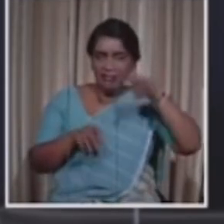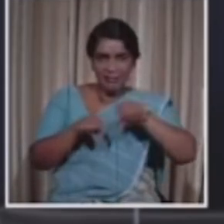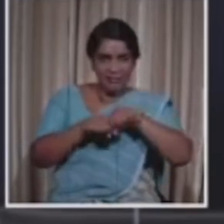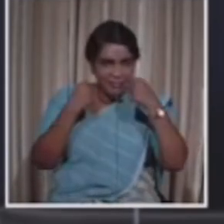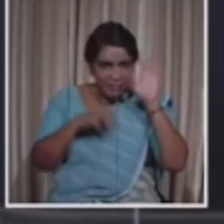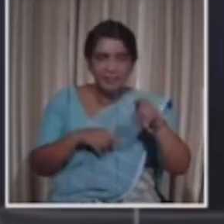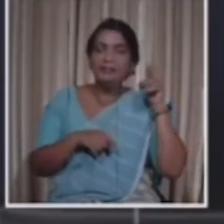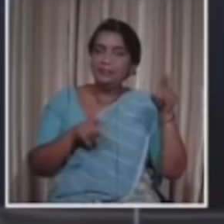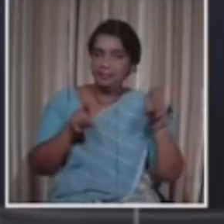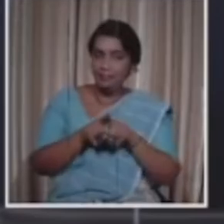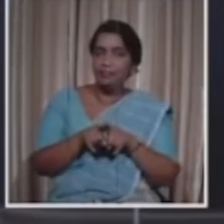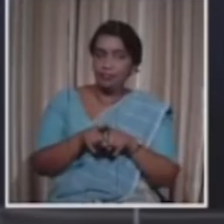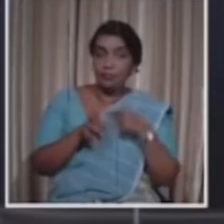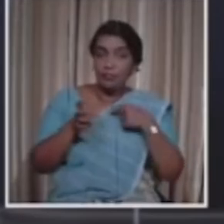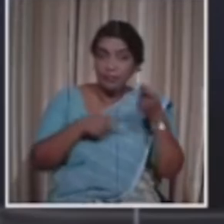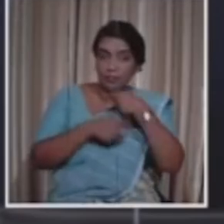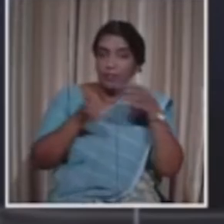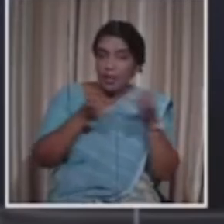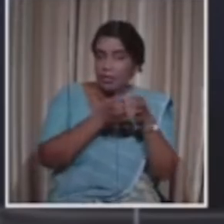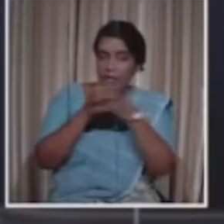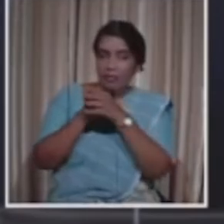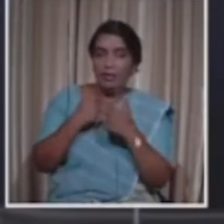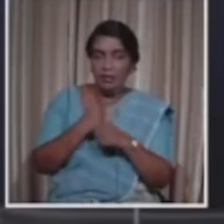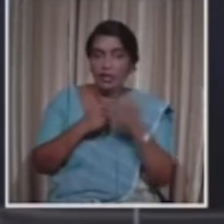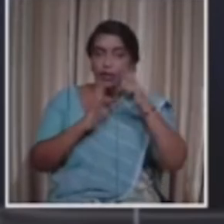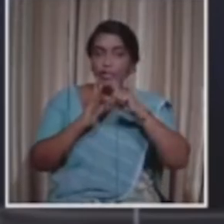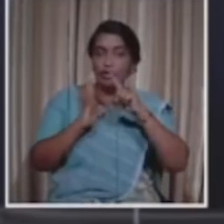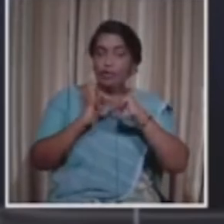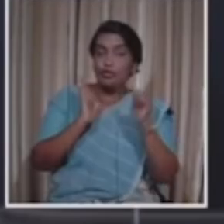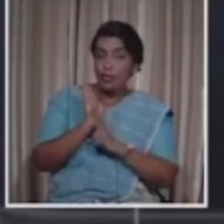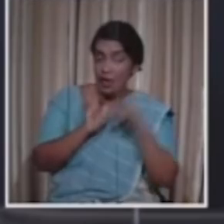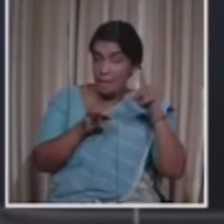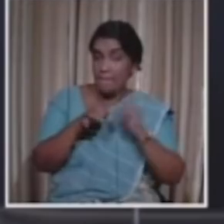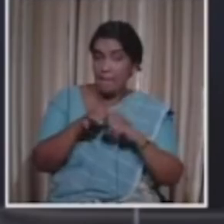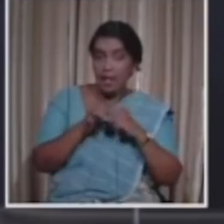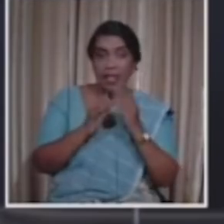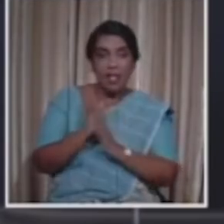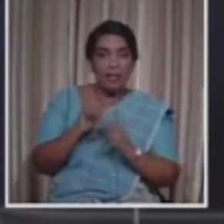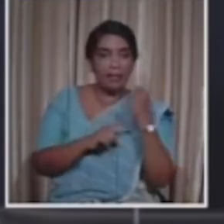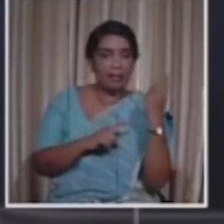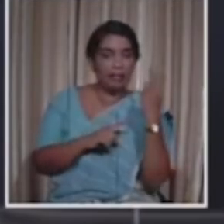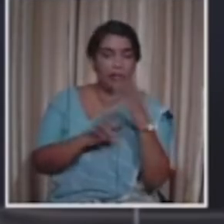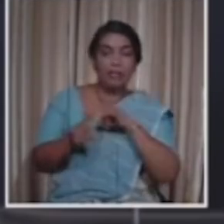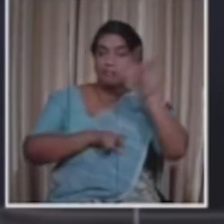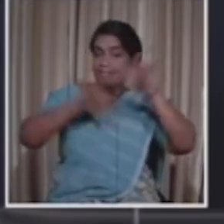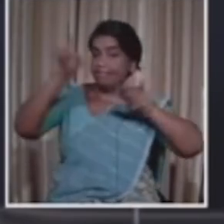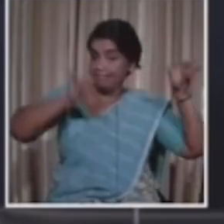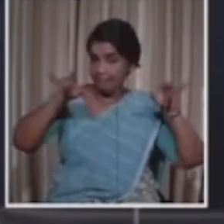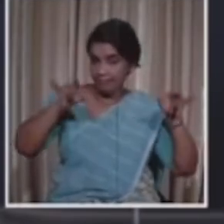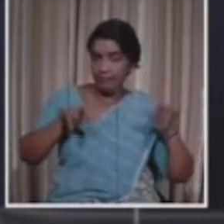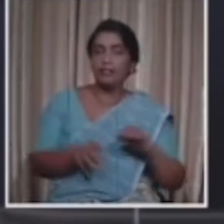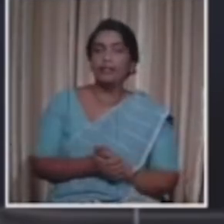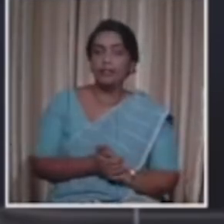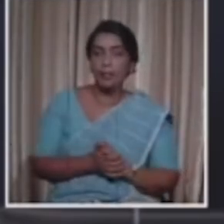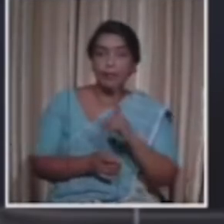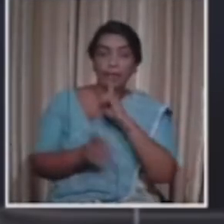නම් අපිට කණ්ඩායම් හෙට හදලා ඉත මතකයි ජිනීවා ප්‍රශ්නය එනකොට ඇමතිවරු දෙන්න තුන් දෙනා විවිධ රටවල් වලට යවුවා